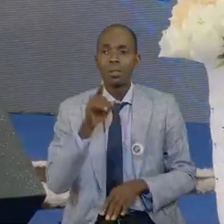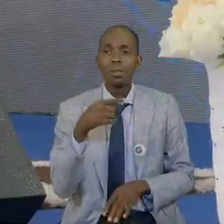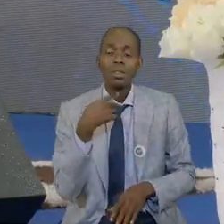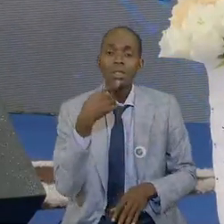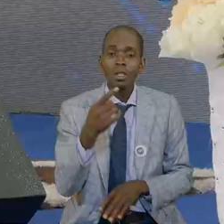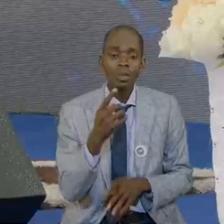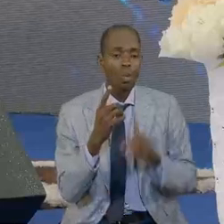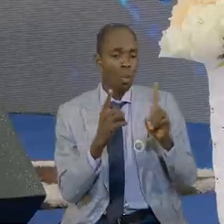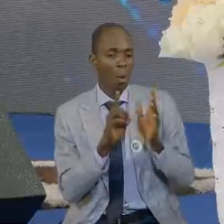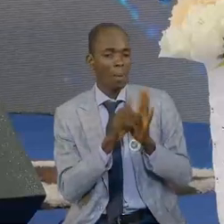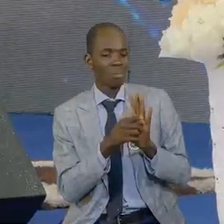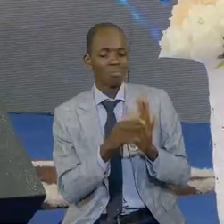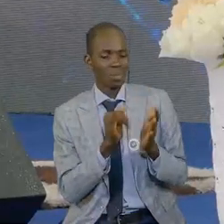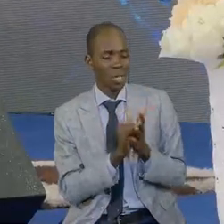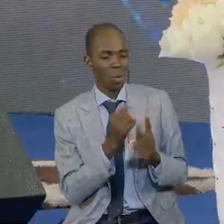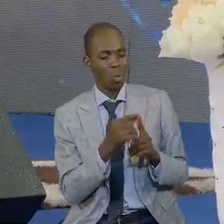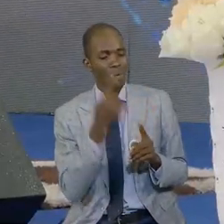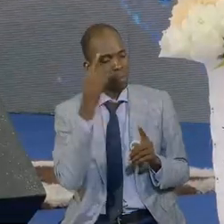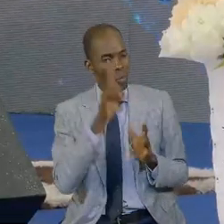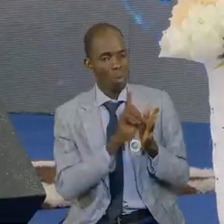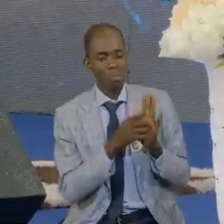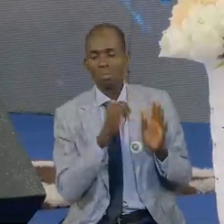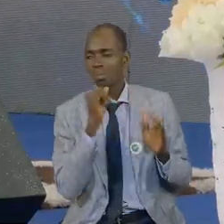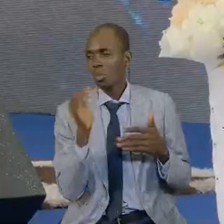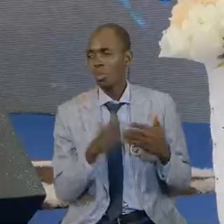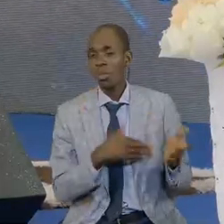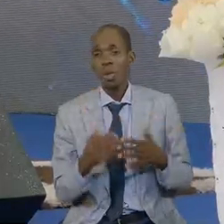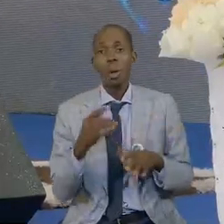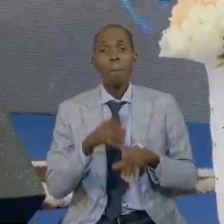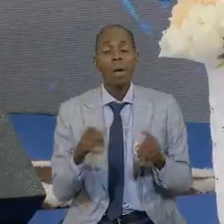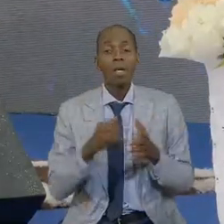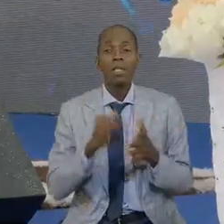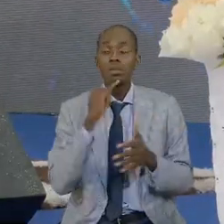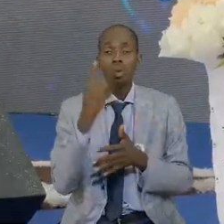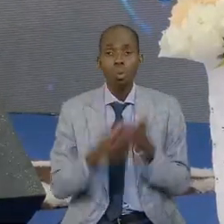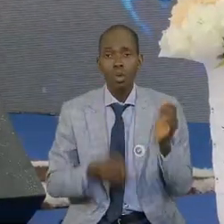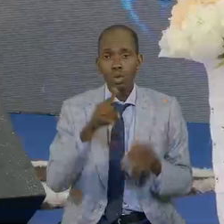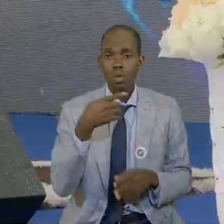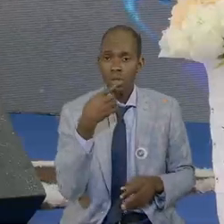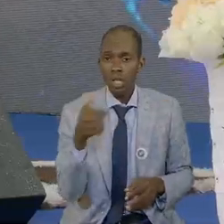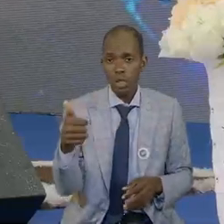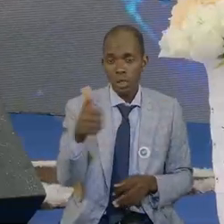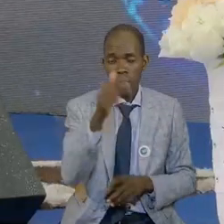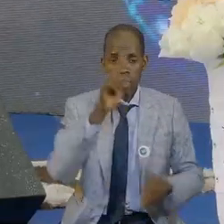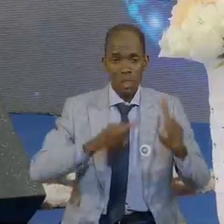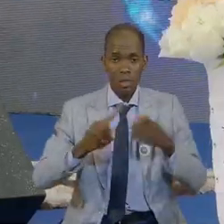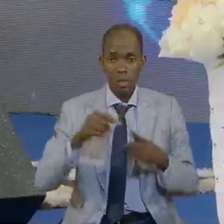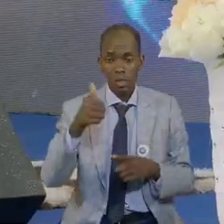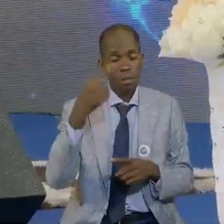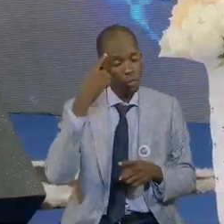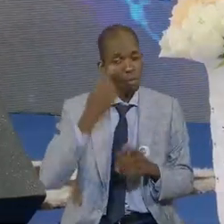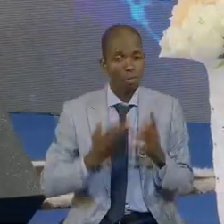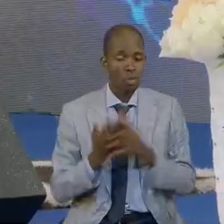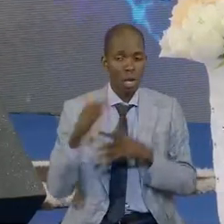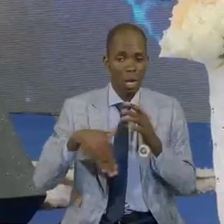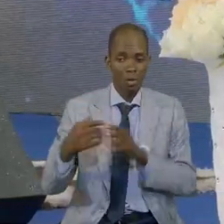matter. That doesn't do anything to you. It is what you tell yourself all through the day, that's what defeats you. Et